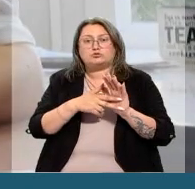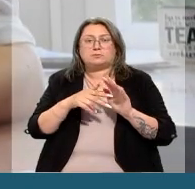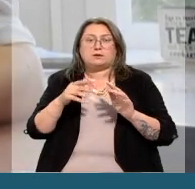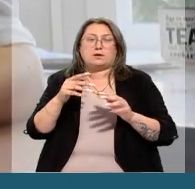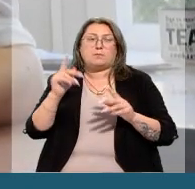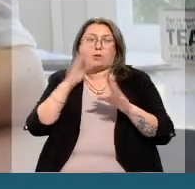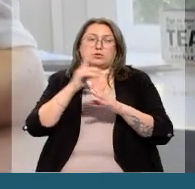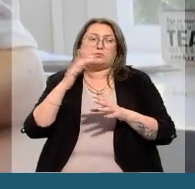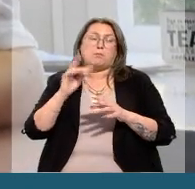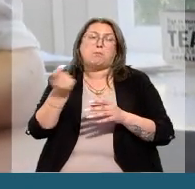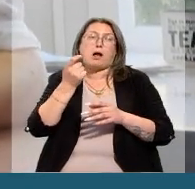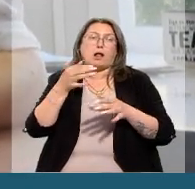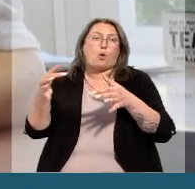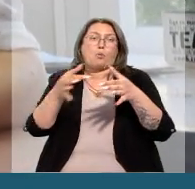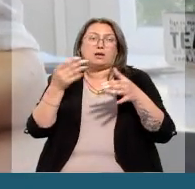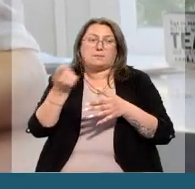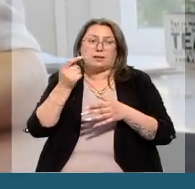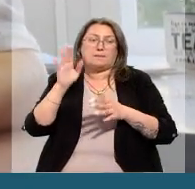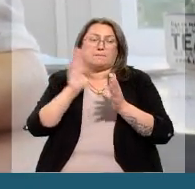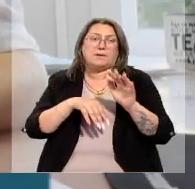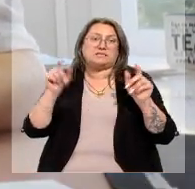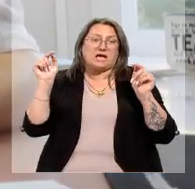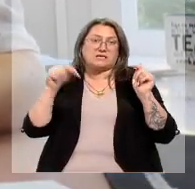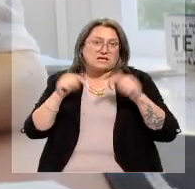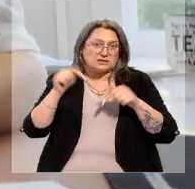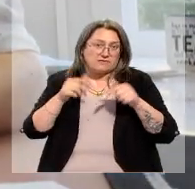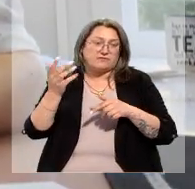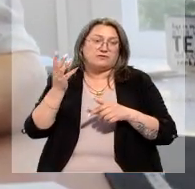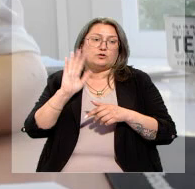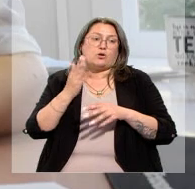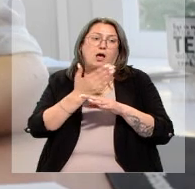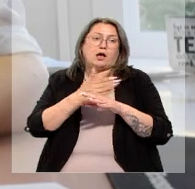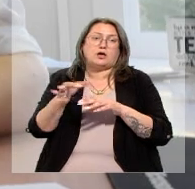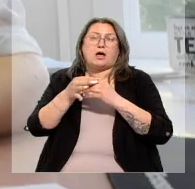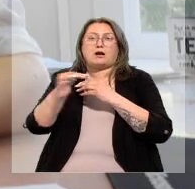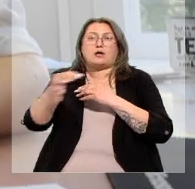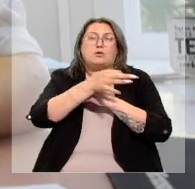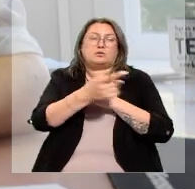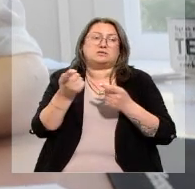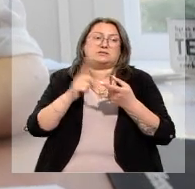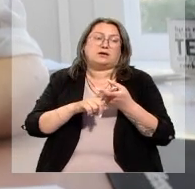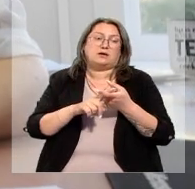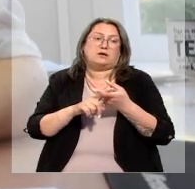Погода ожидается малооблачной, без осадков. Только в отдельных районах из-за